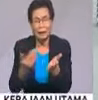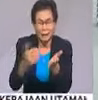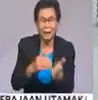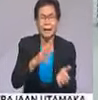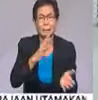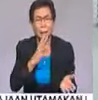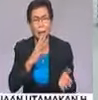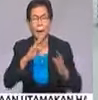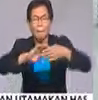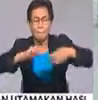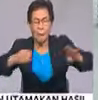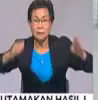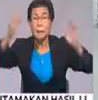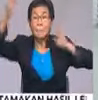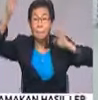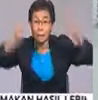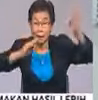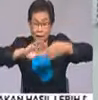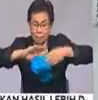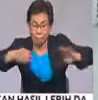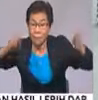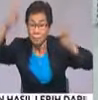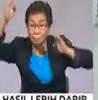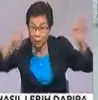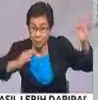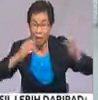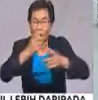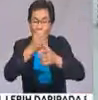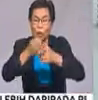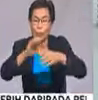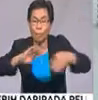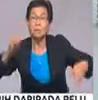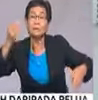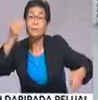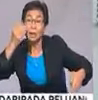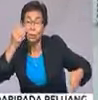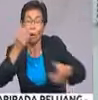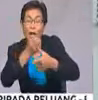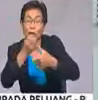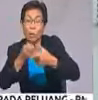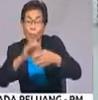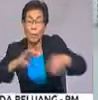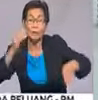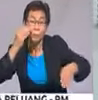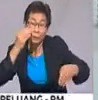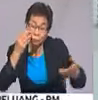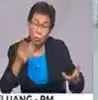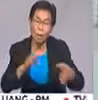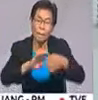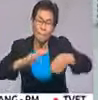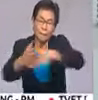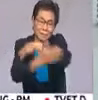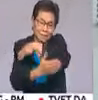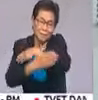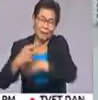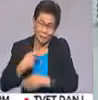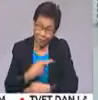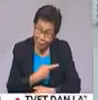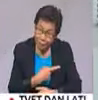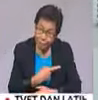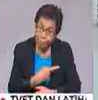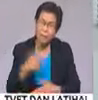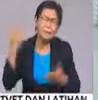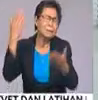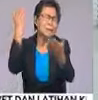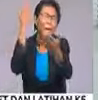bahasa Malaysia itu ataupun bahasa Melayu itu adalah bahasa negara kita. Jadi